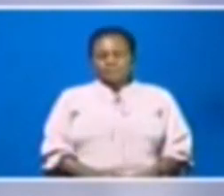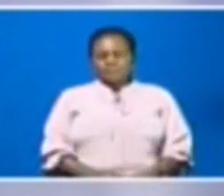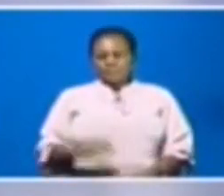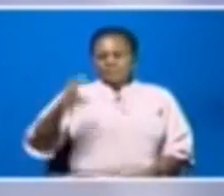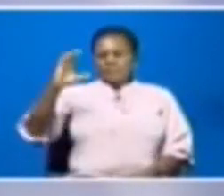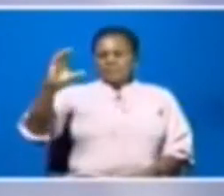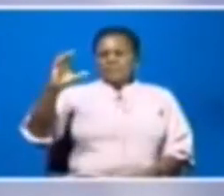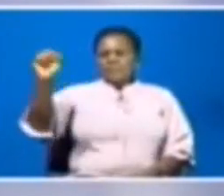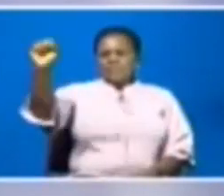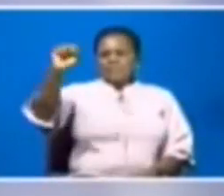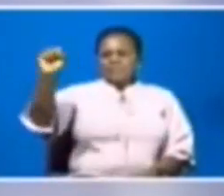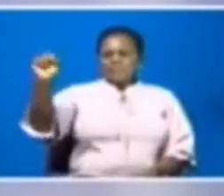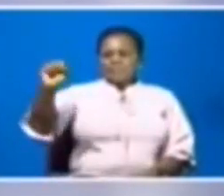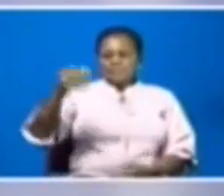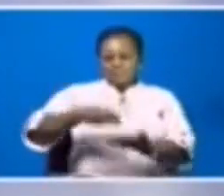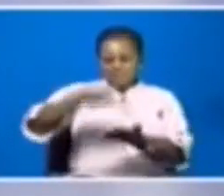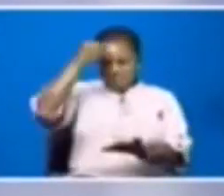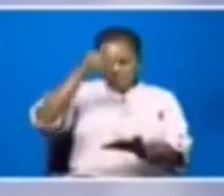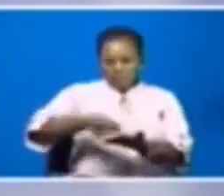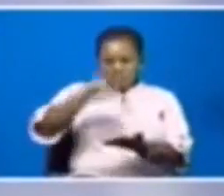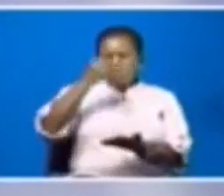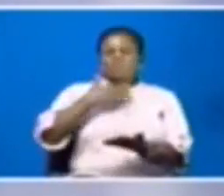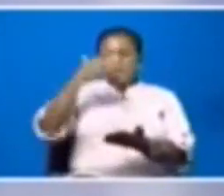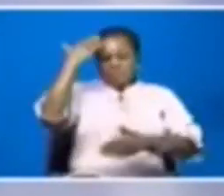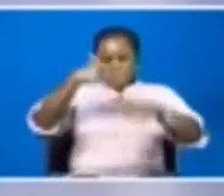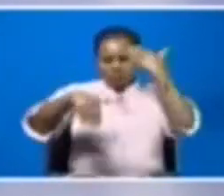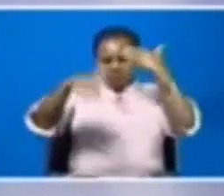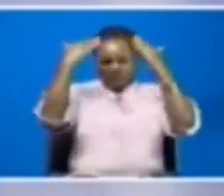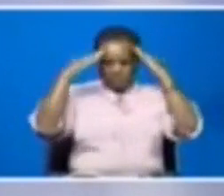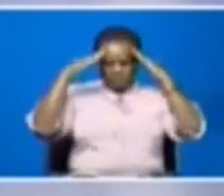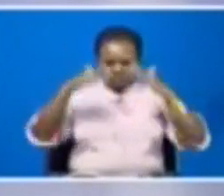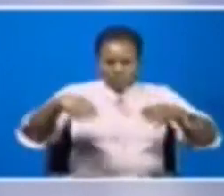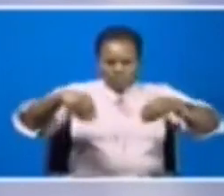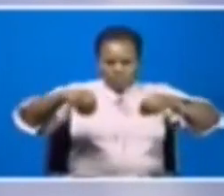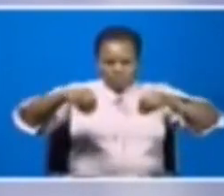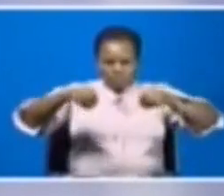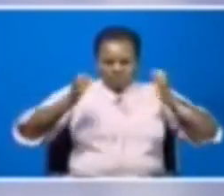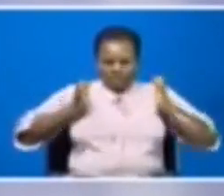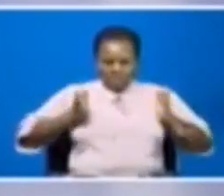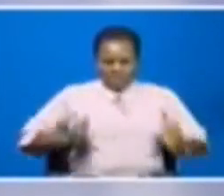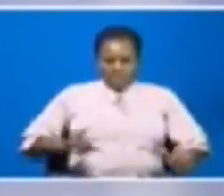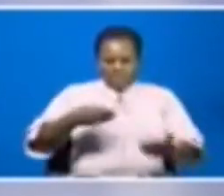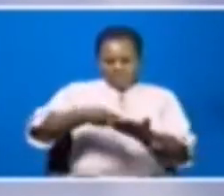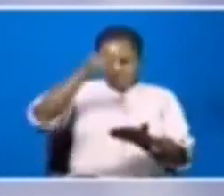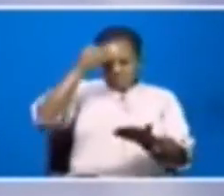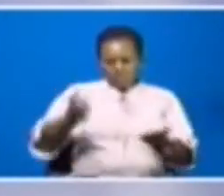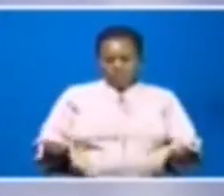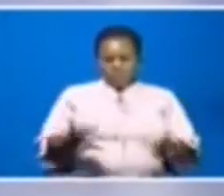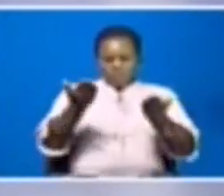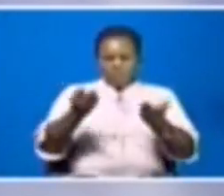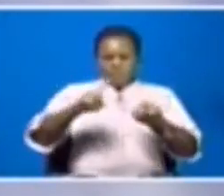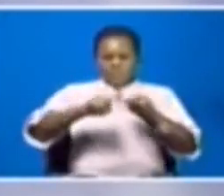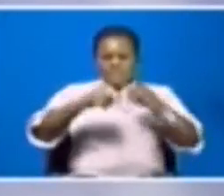Na waziri wa elimu Profesa George Maghoa amevitaka vyuo vikuu nchini kuzingatia ubora na uadilifu katika elimu ili kuimarisha